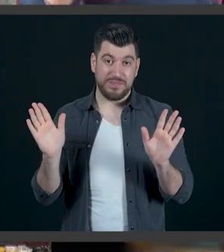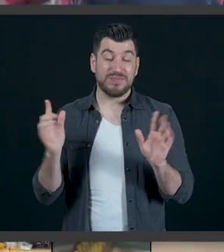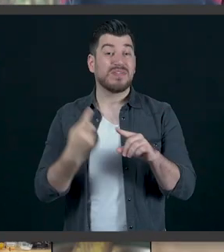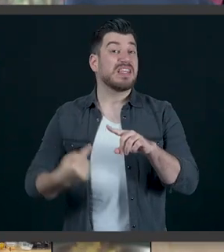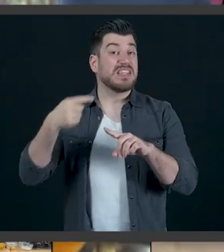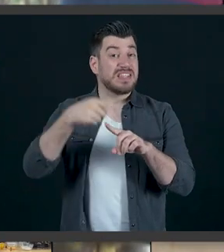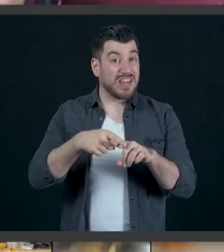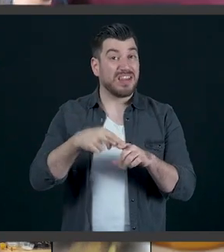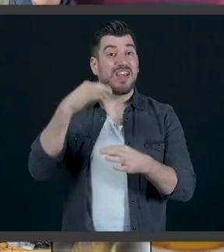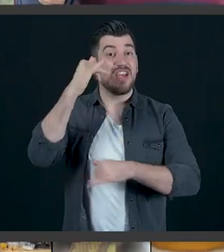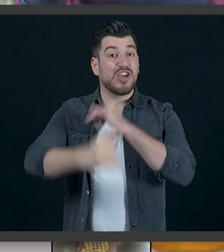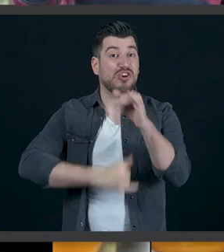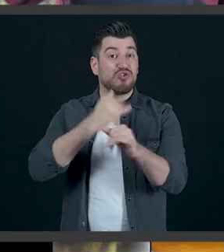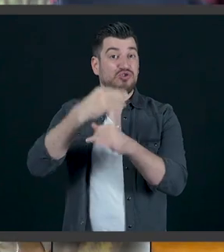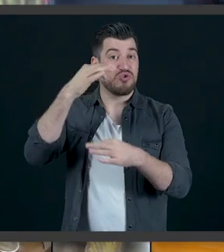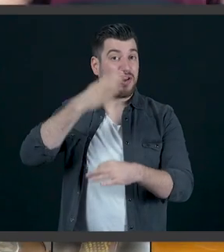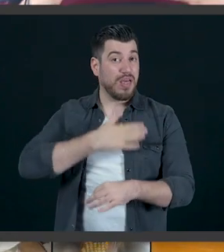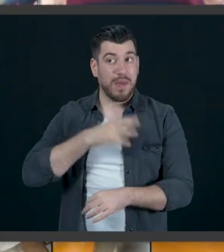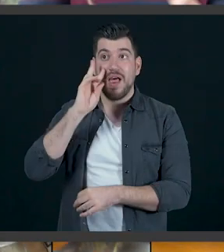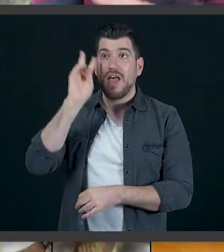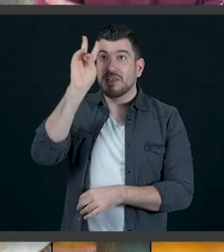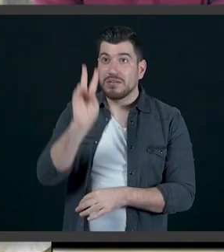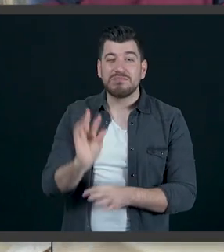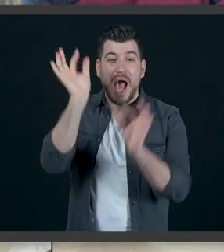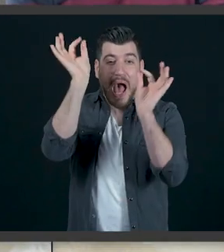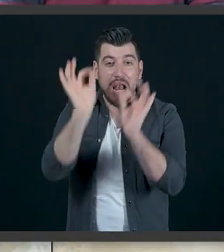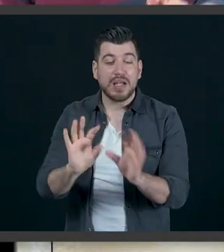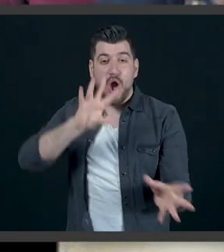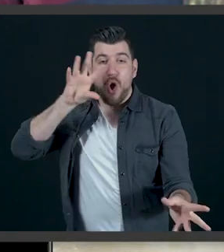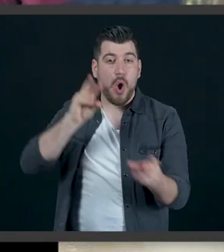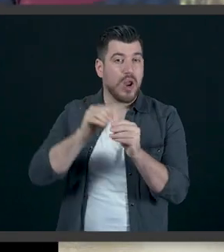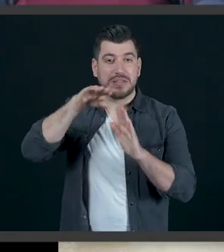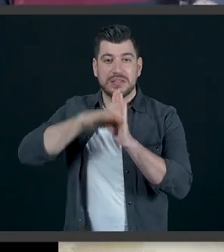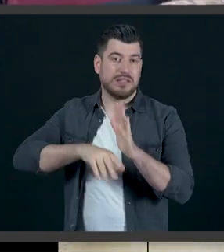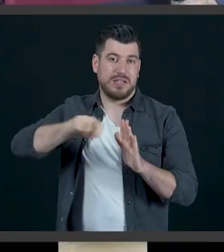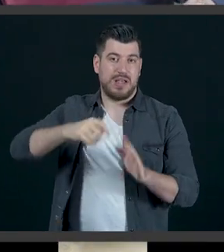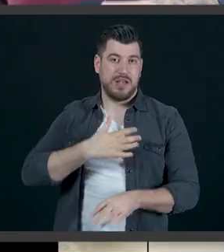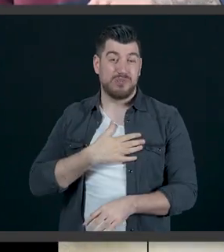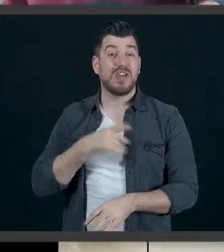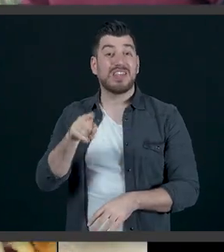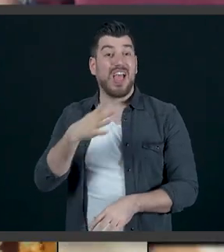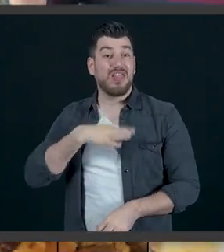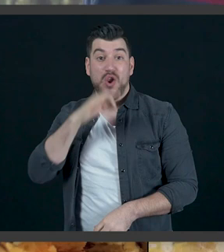μπορώ να πω είναι να μπείτε στο expertizix.com, το site μου, να δείτε αναλυτικά τη συνταγή. Και το μόνο που έχω να